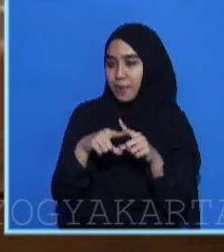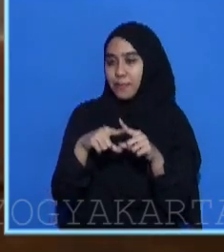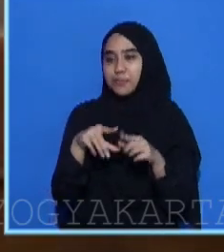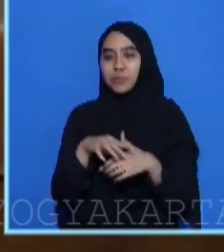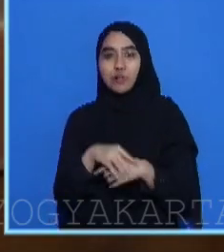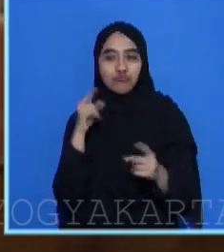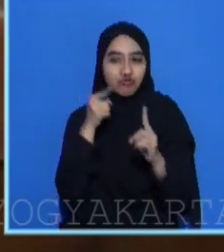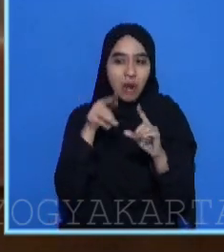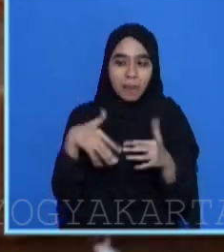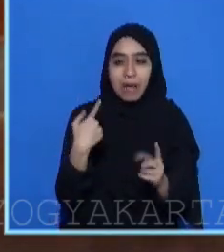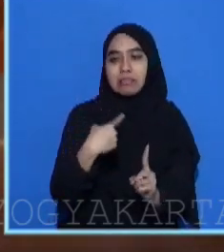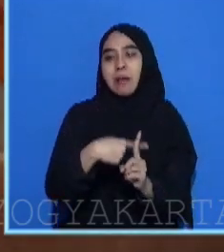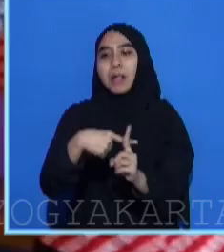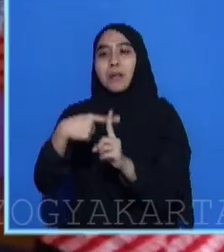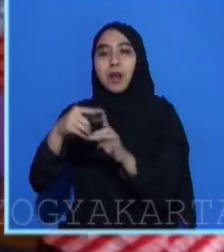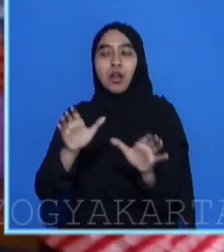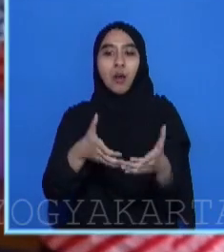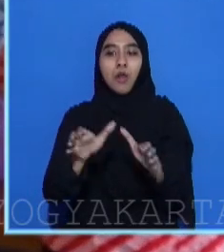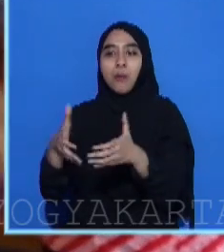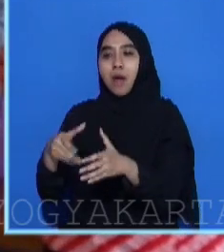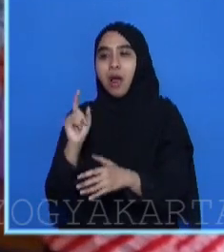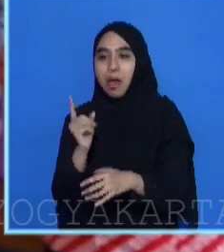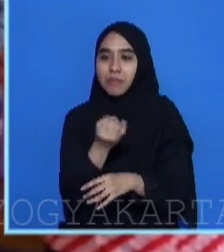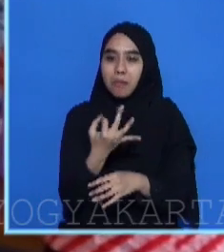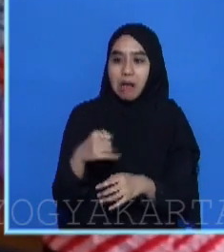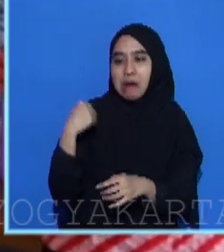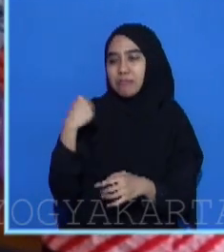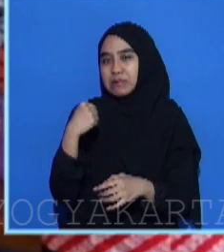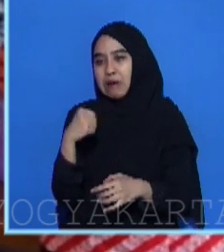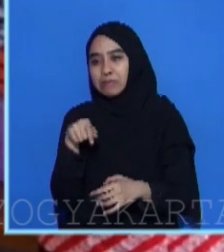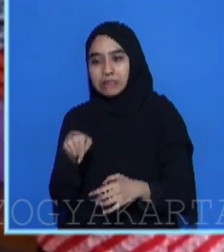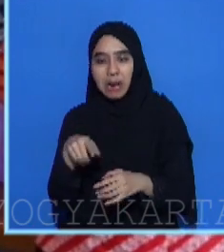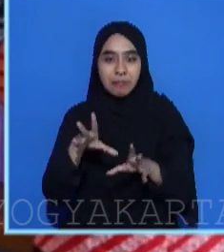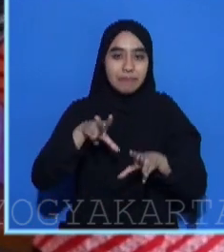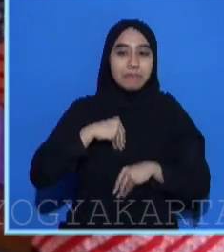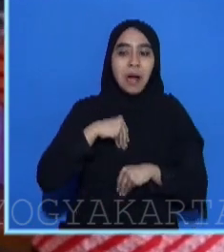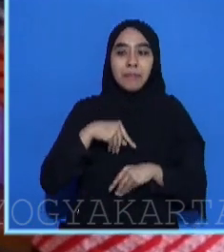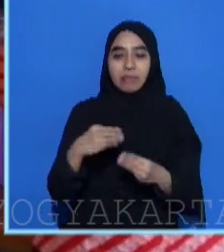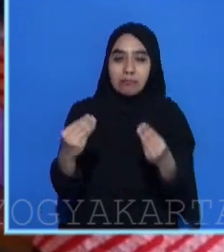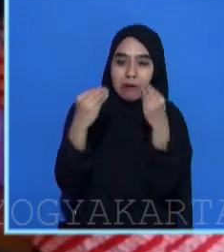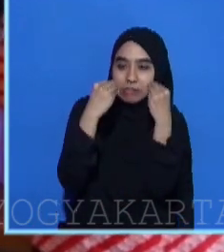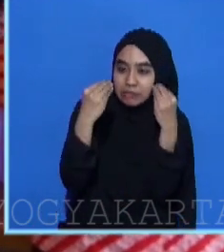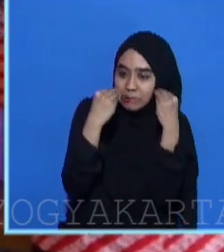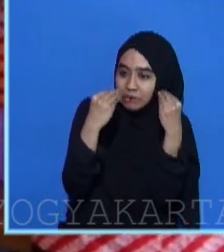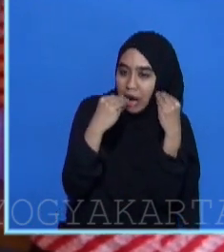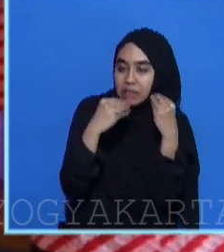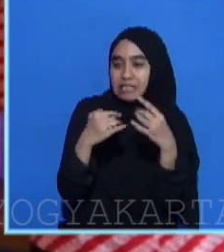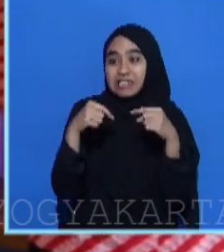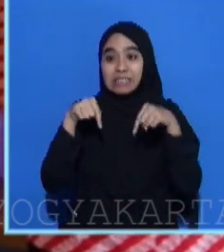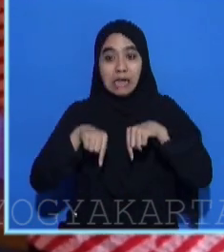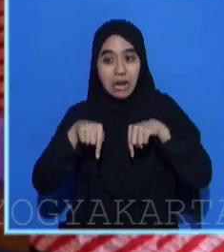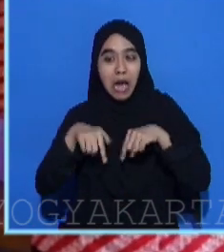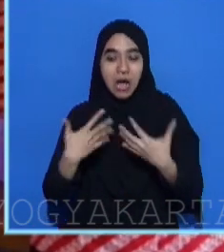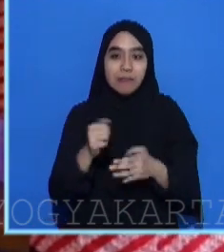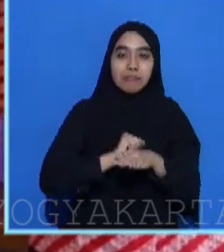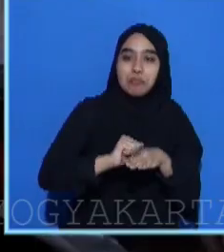produk lain ada yang sebagian kita belum bisa jadi kita diajari misalnya yang Kus yang sabun-sabun gitu